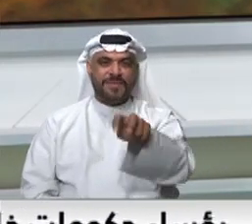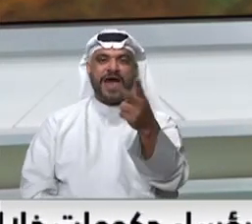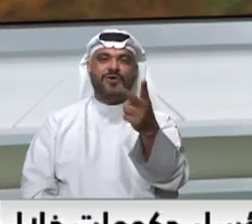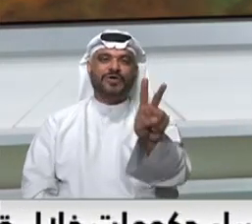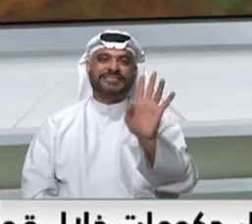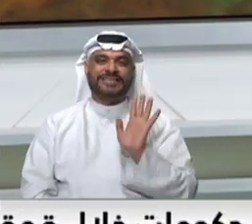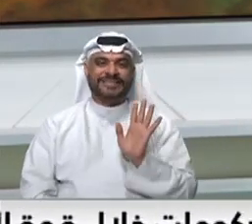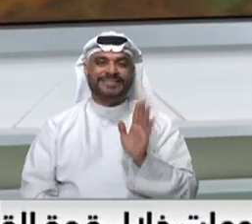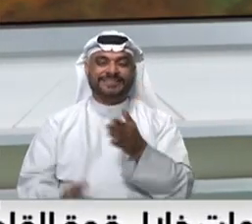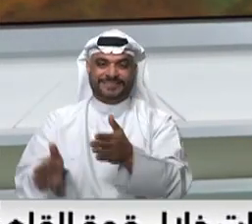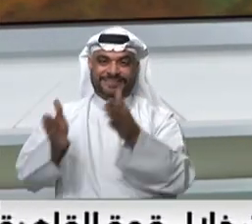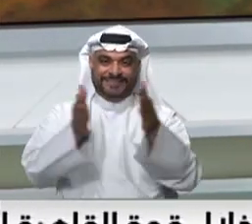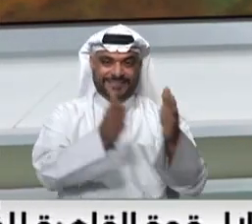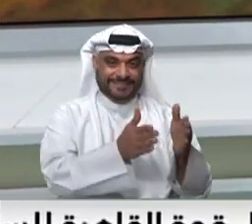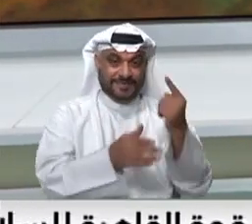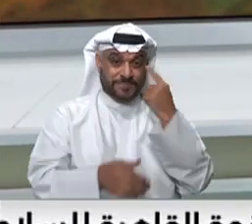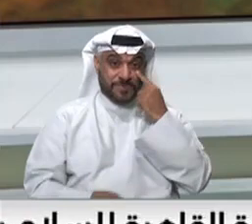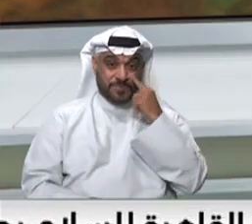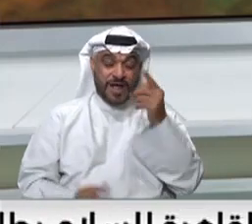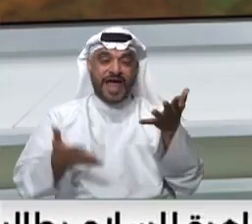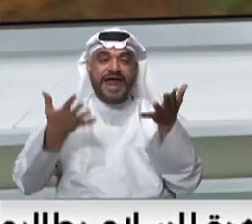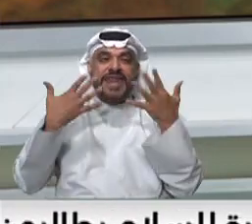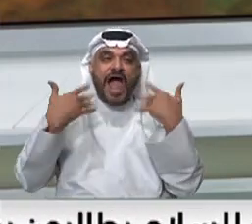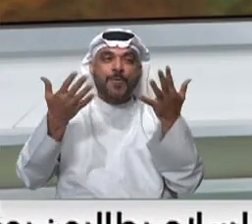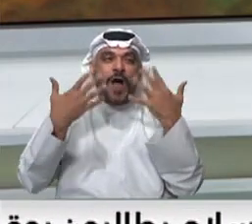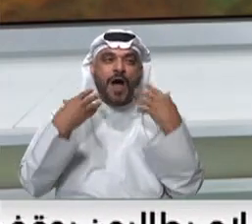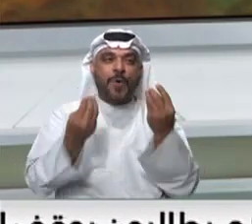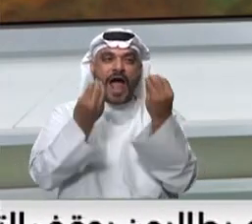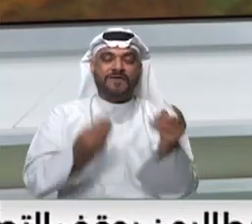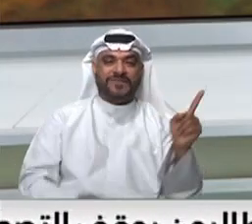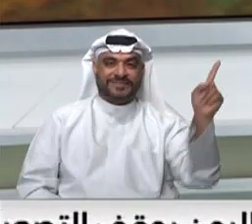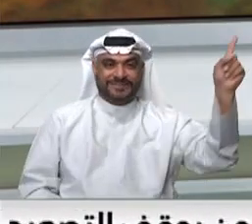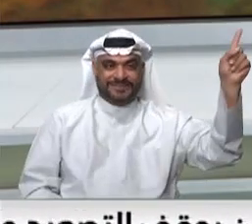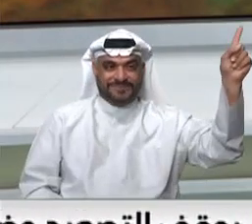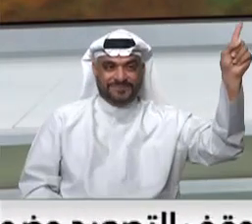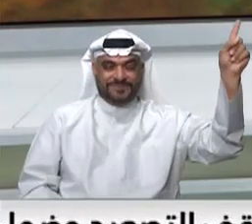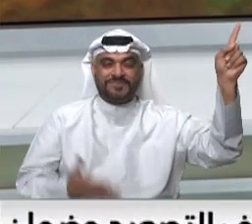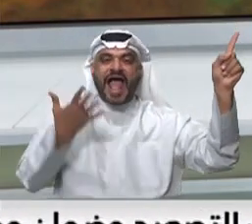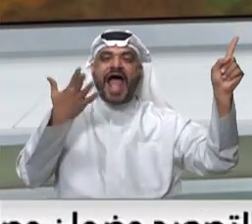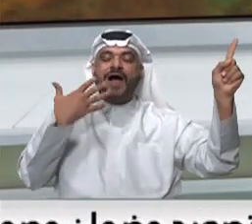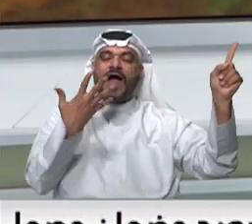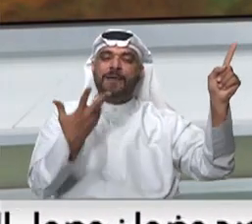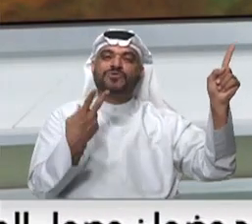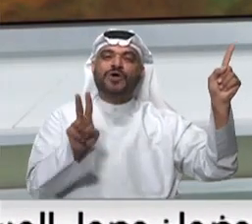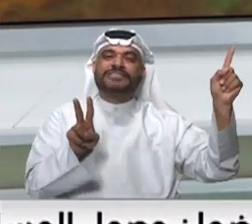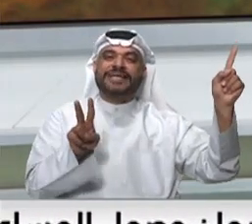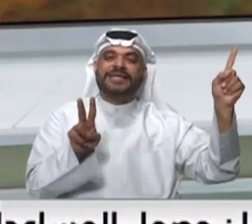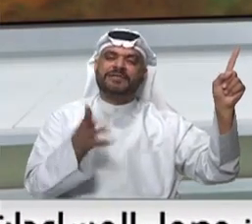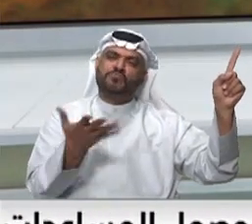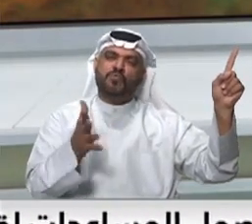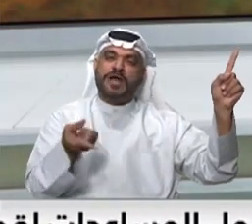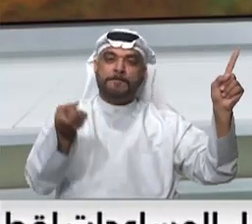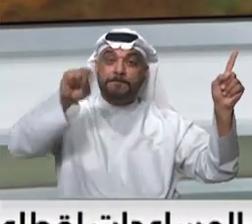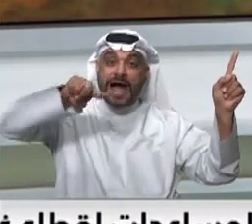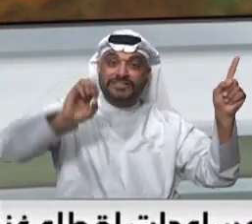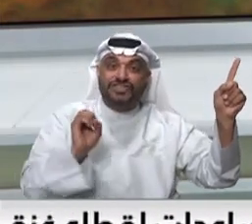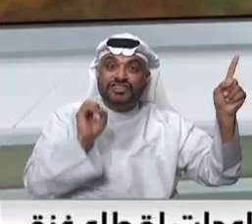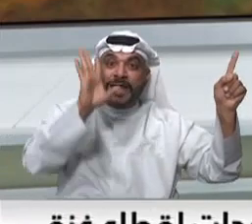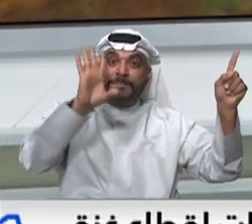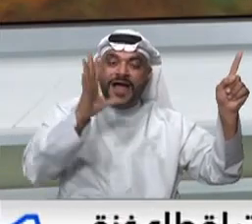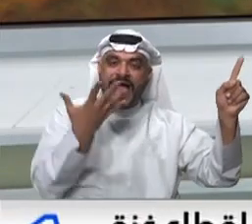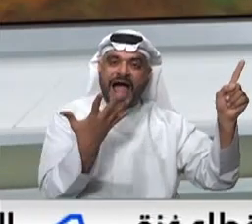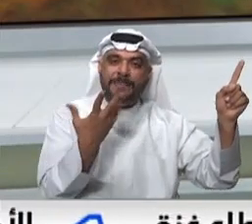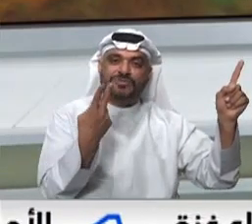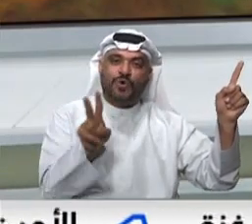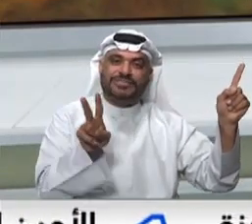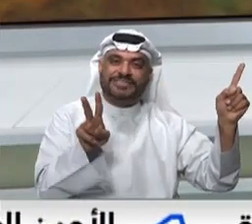درجة مئوية. تستمريان الرياح المتقلبة الاتجاه خفيفة السرعة، متوقع أن تتحول إلى رياح